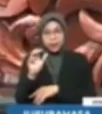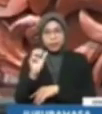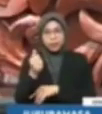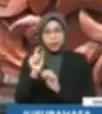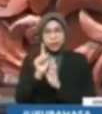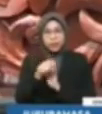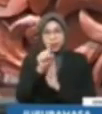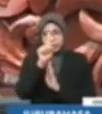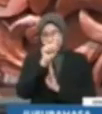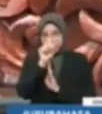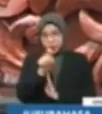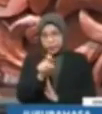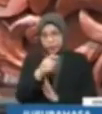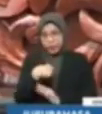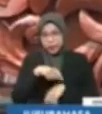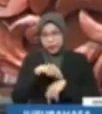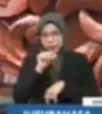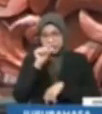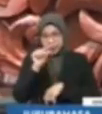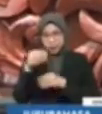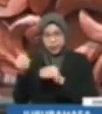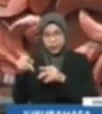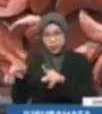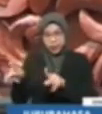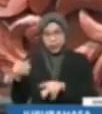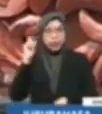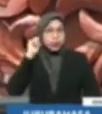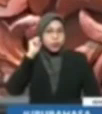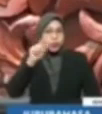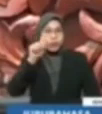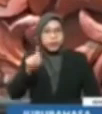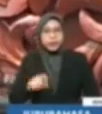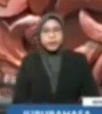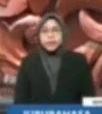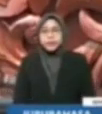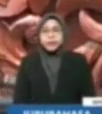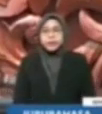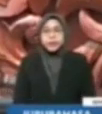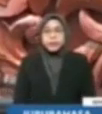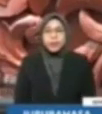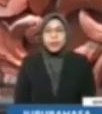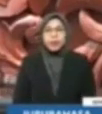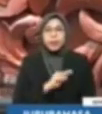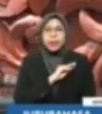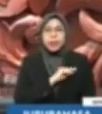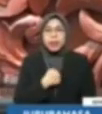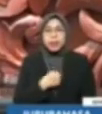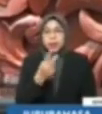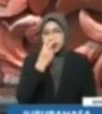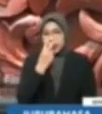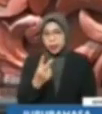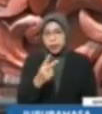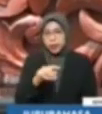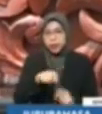setakat 10 minit satu soalan. Ada sedikit masa lagi, saya bagi peluang Subang untuk menanyakan. Terima kasih. Menteri, saya lihat